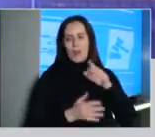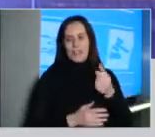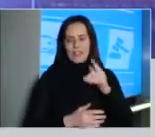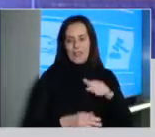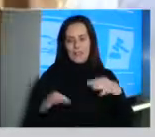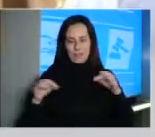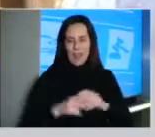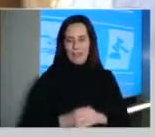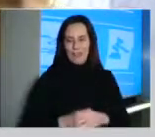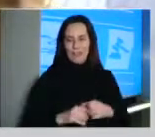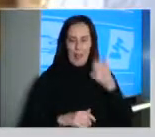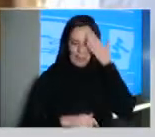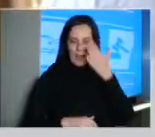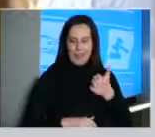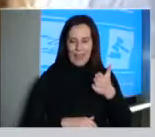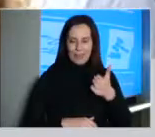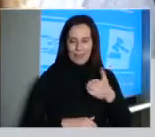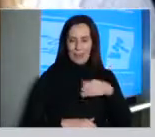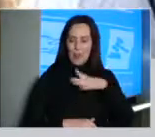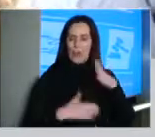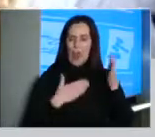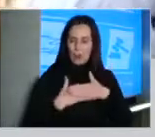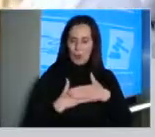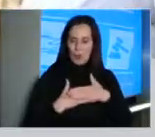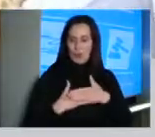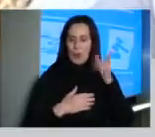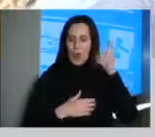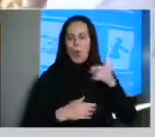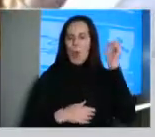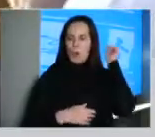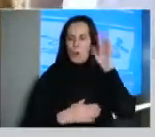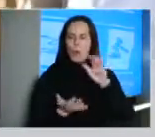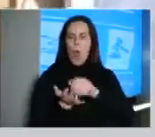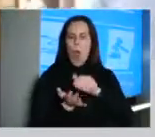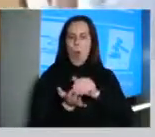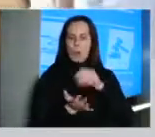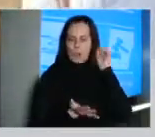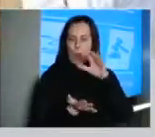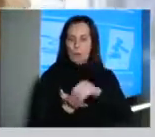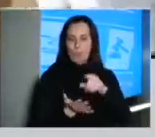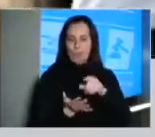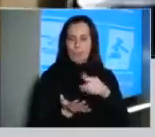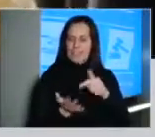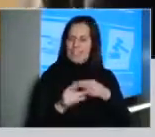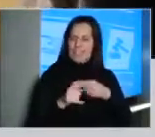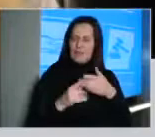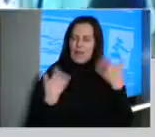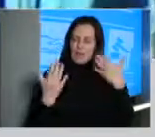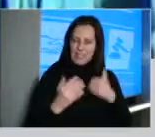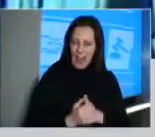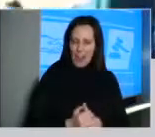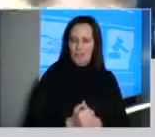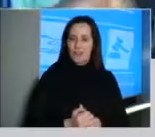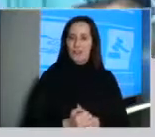ניחוח ספרדי. מכירים את המנהג הזה שהאורחים בחתונות בדרך כלל בחול זורקים אורז על החתן והכלה, כי זה מסמל מזל טוב?